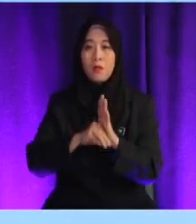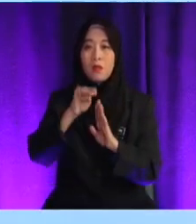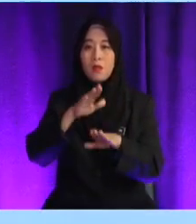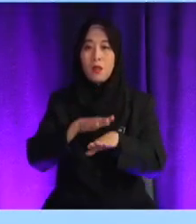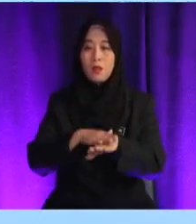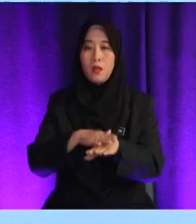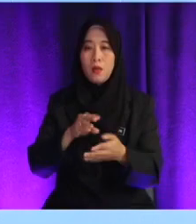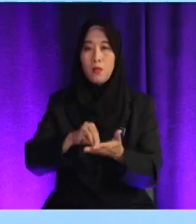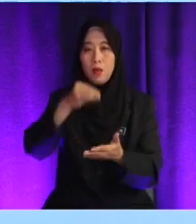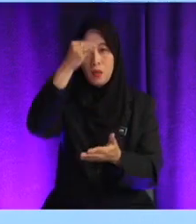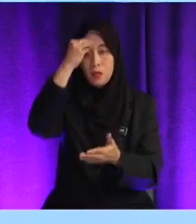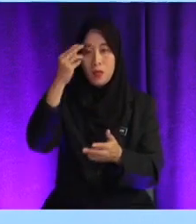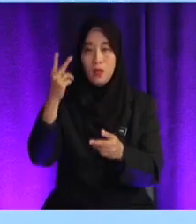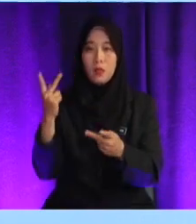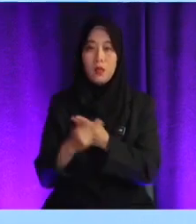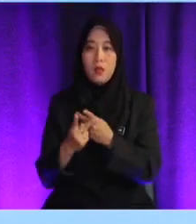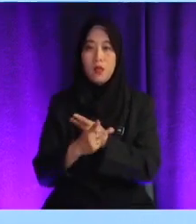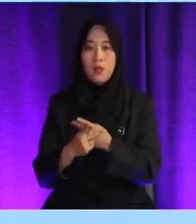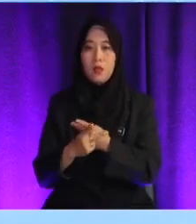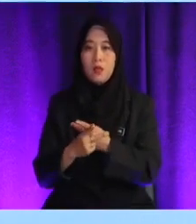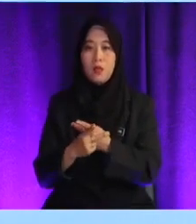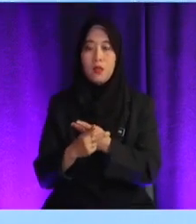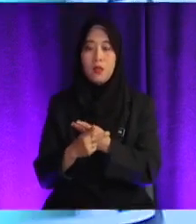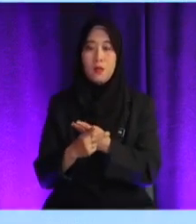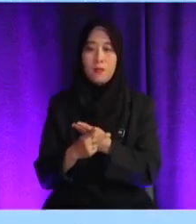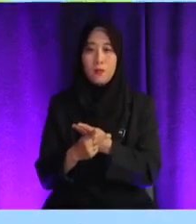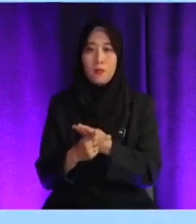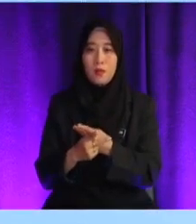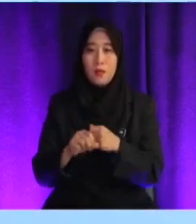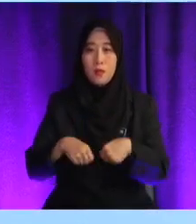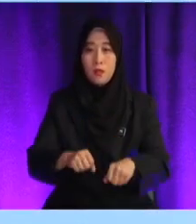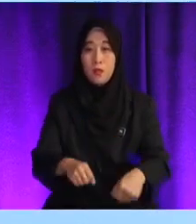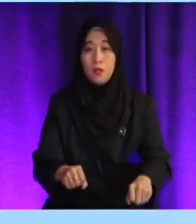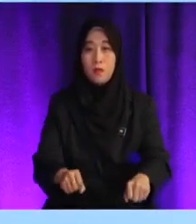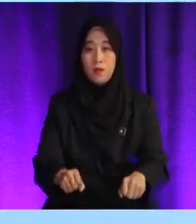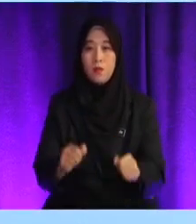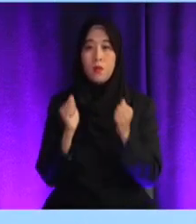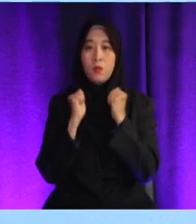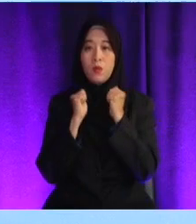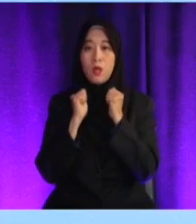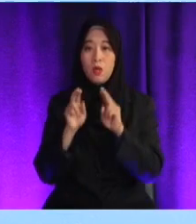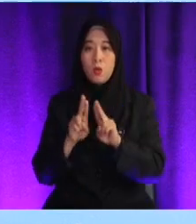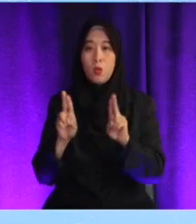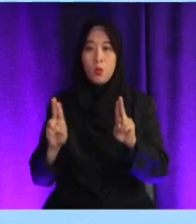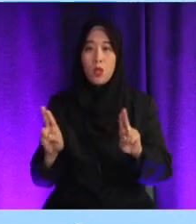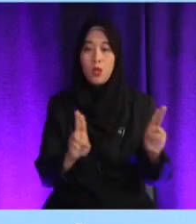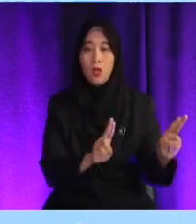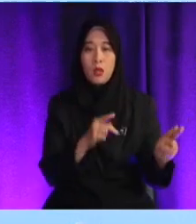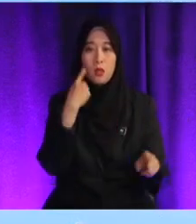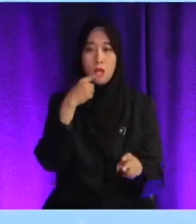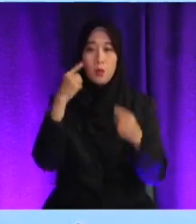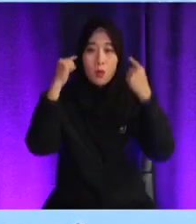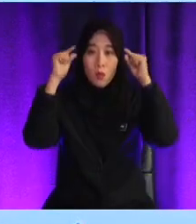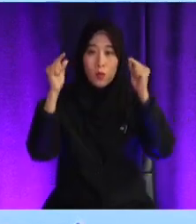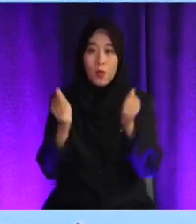nak belajar kali ini, iaitu menservis peralatan penyejukan dan penyamanan udara. Dan siapakah guru yang akan bersama dengan kita? Tak